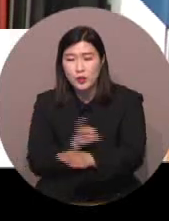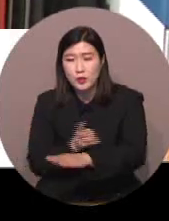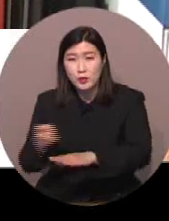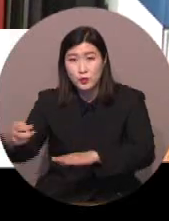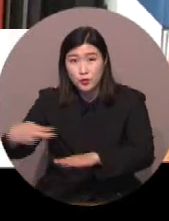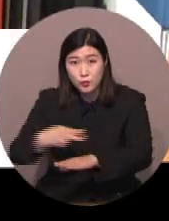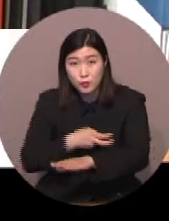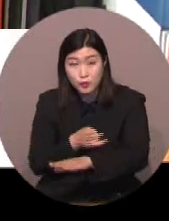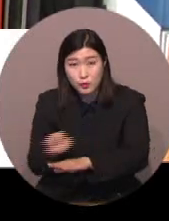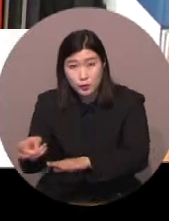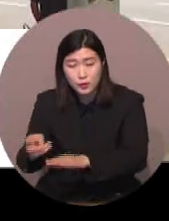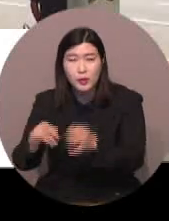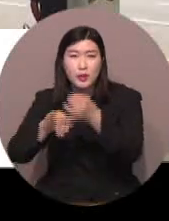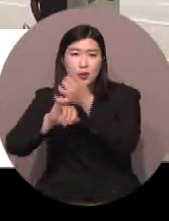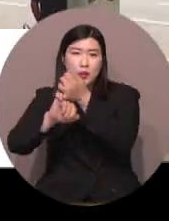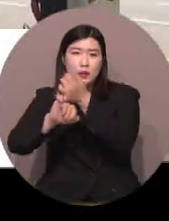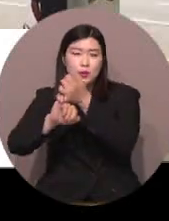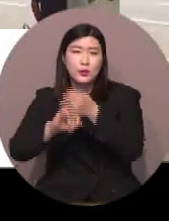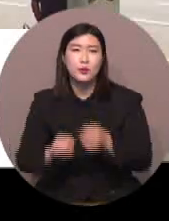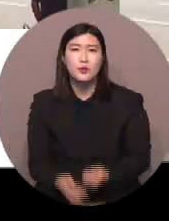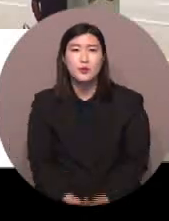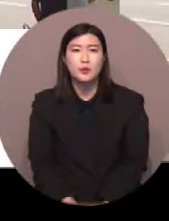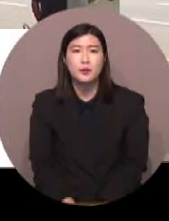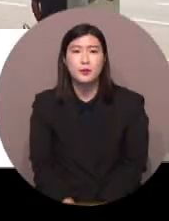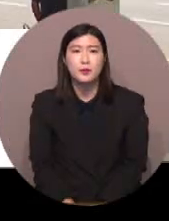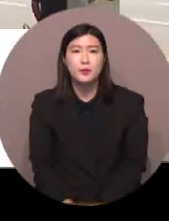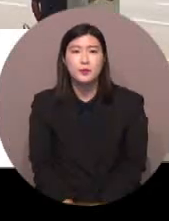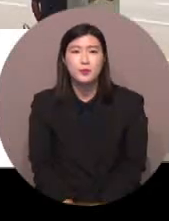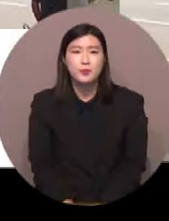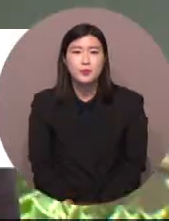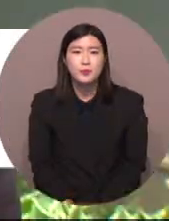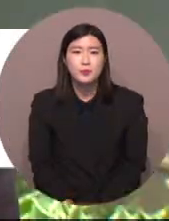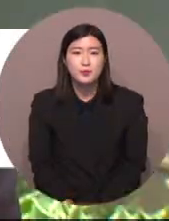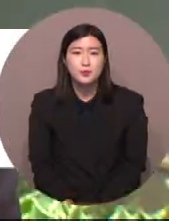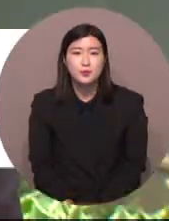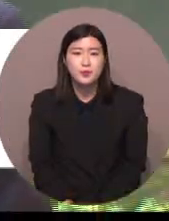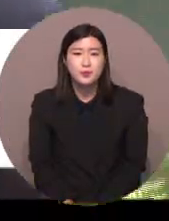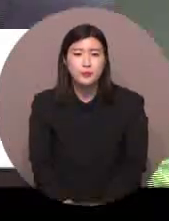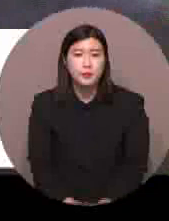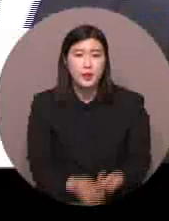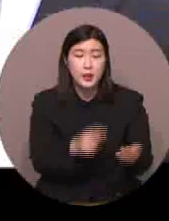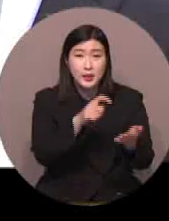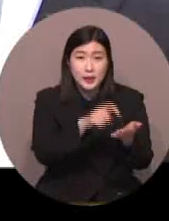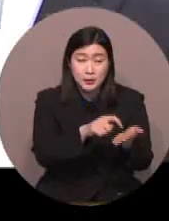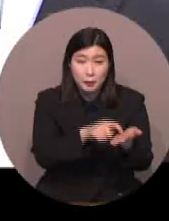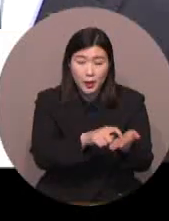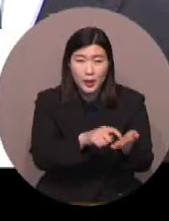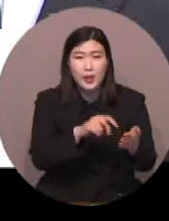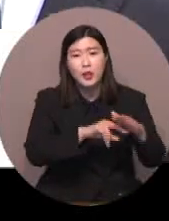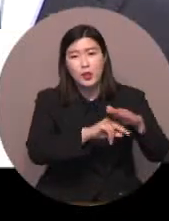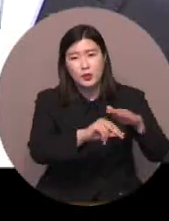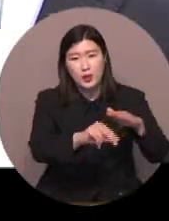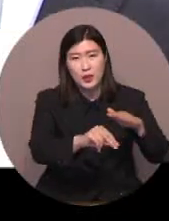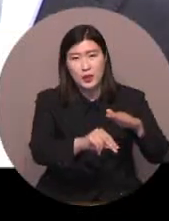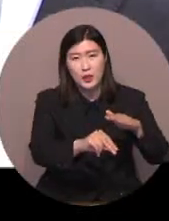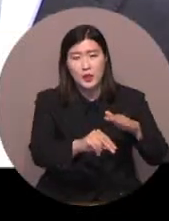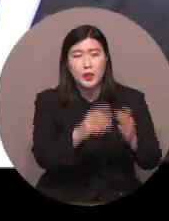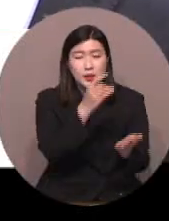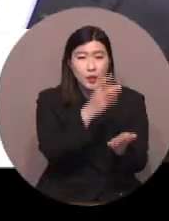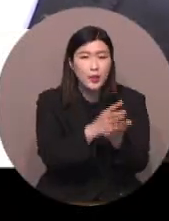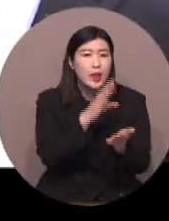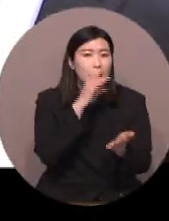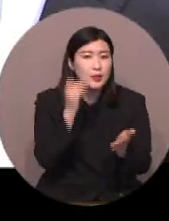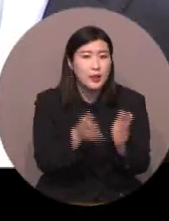연장할 수 있도록 해서 적극성을 강화하겠습니다 광역 급행 여치 아니겠습니까 이게 천안 1심의